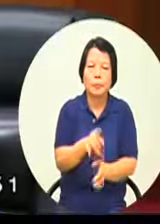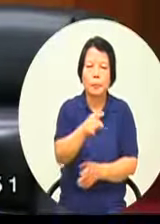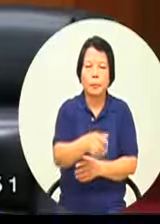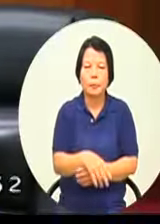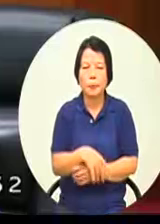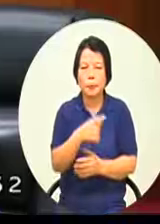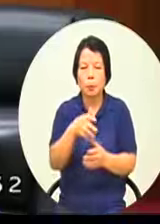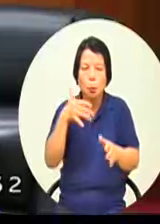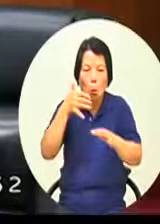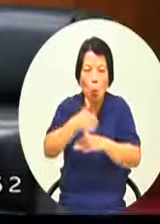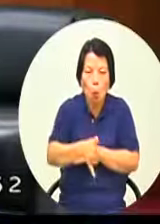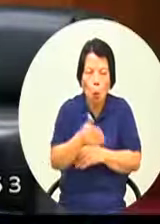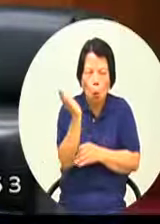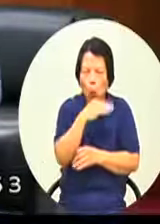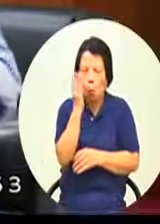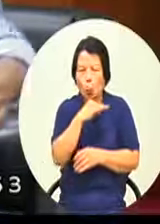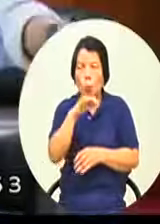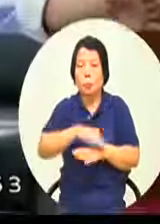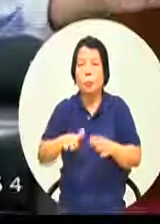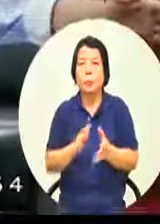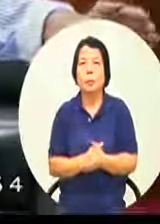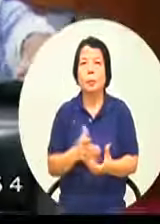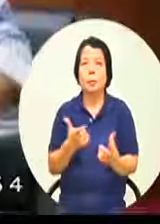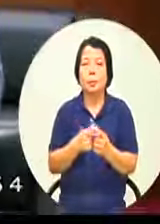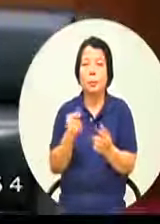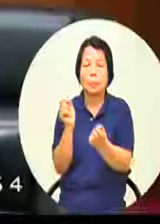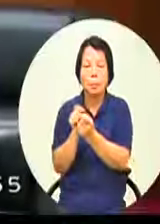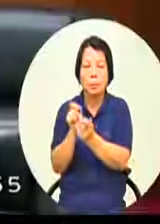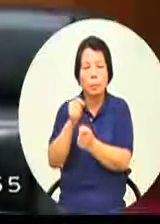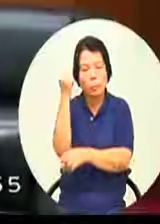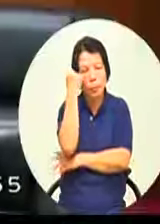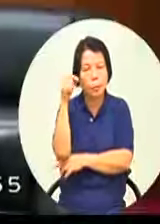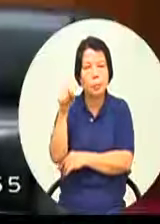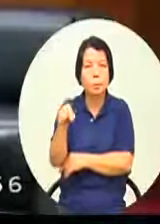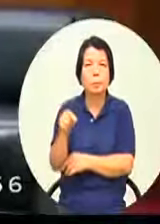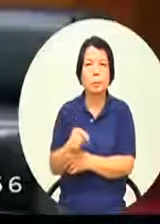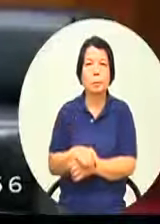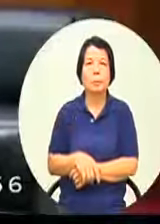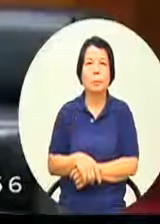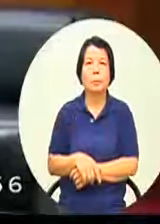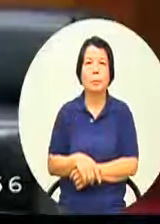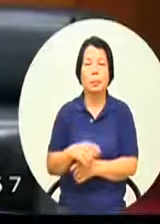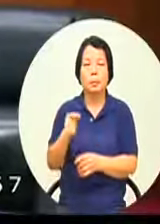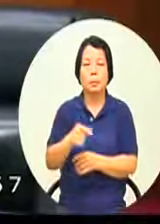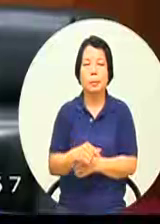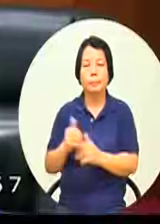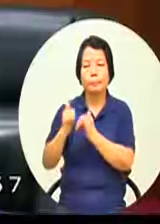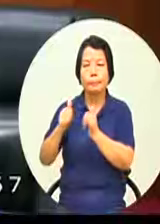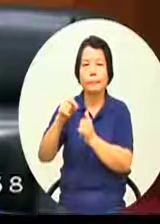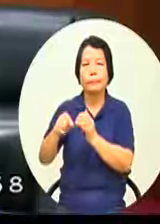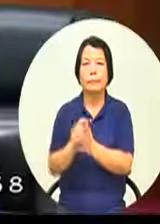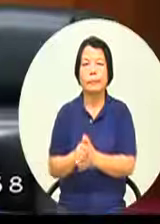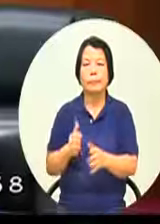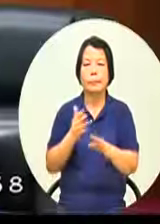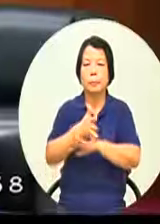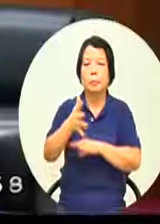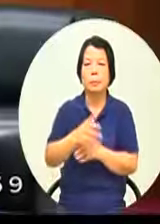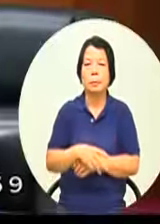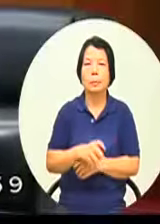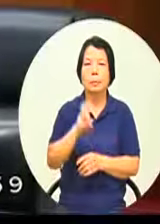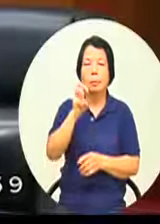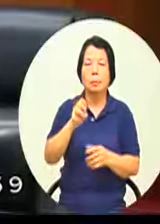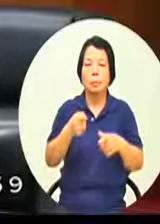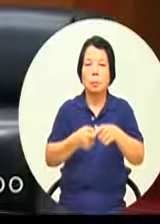道，因为污水处理厂离我们居住的那个。居住的那些住户没有超过30公尺，